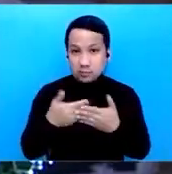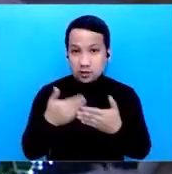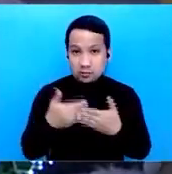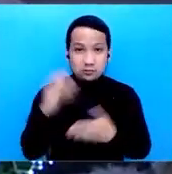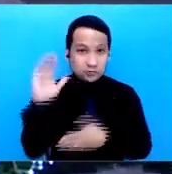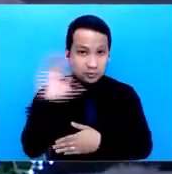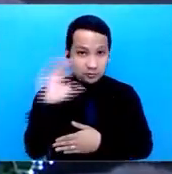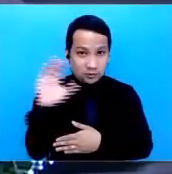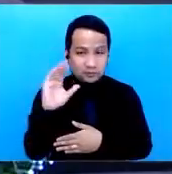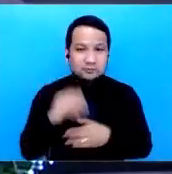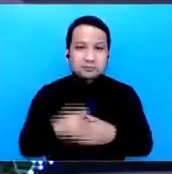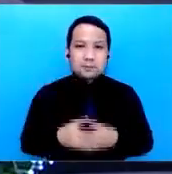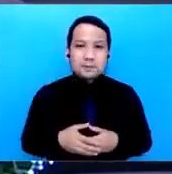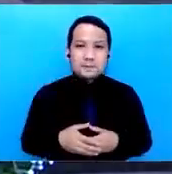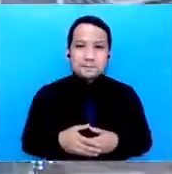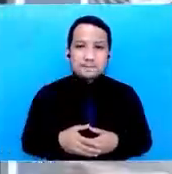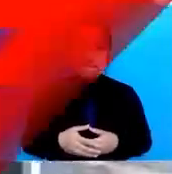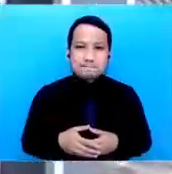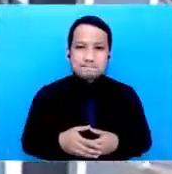Magpasko.